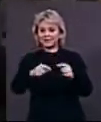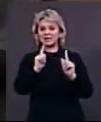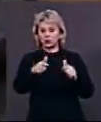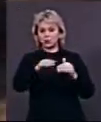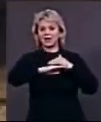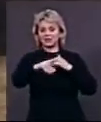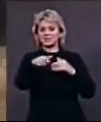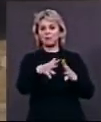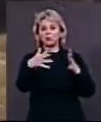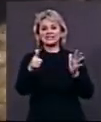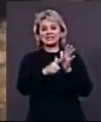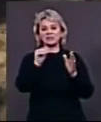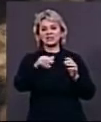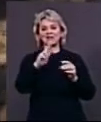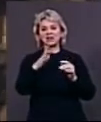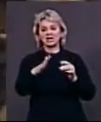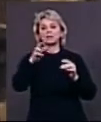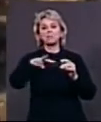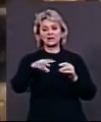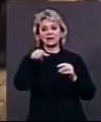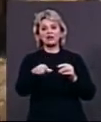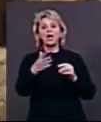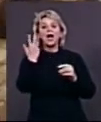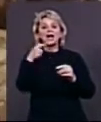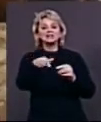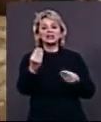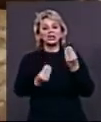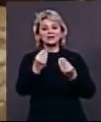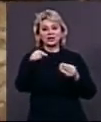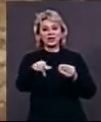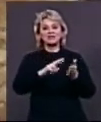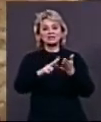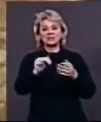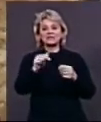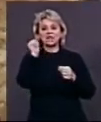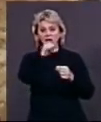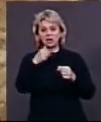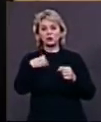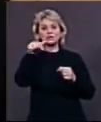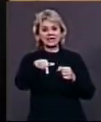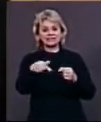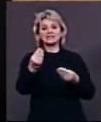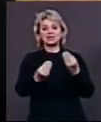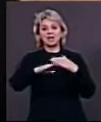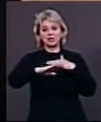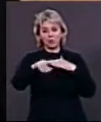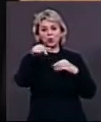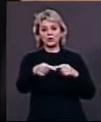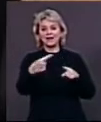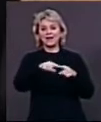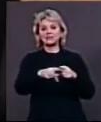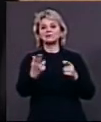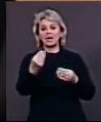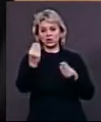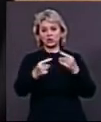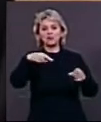газон, больше 7 тысяч квадратных метров. Когда-то играл, в 80-х годах я здесь, на этом поле,